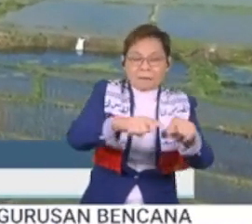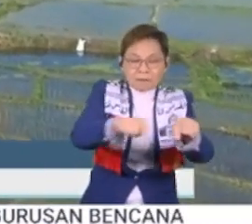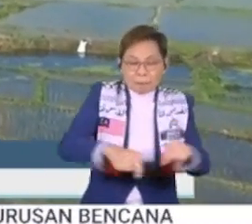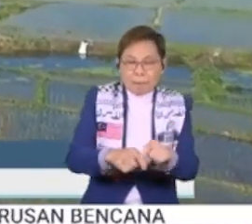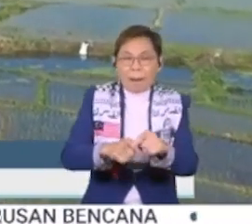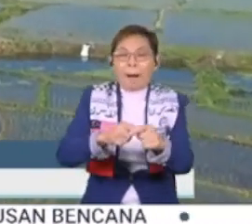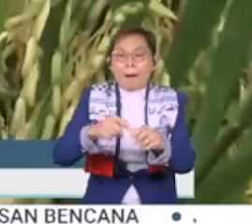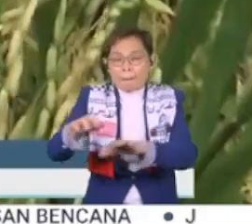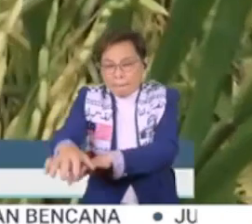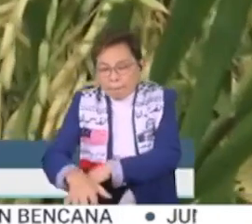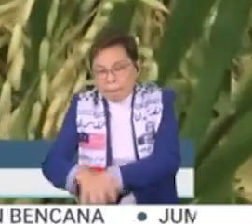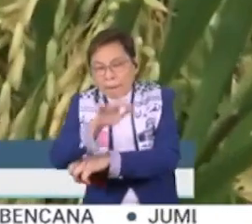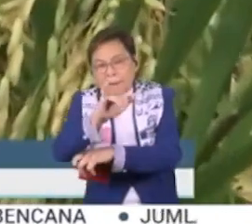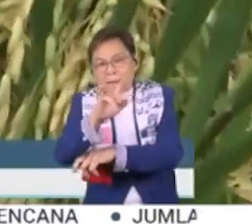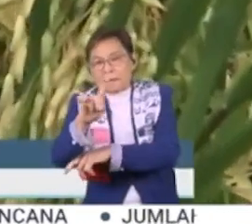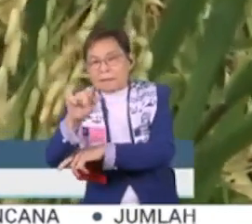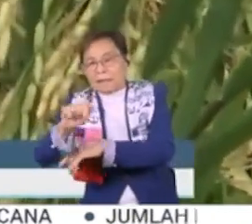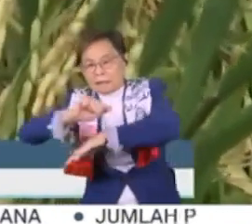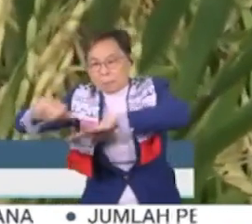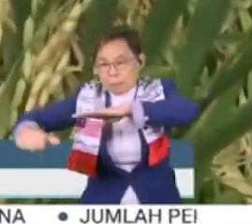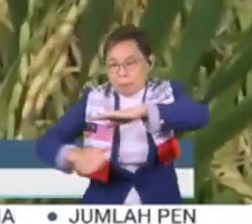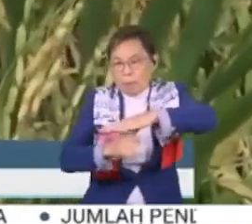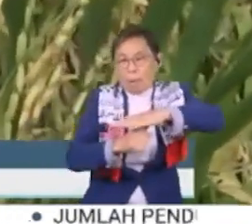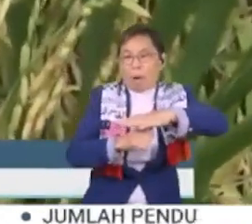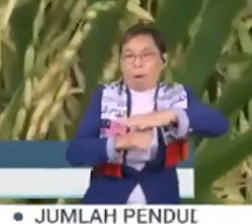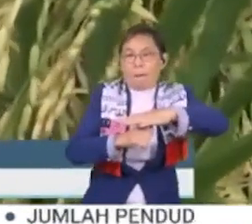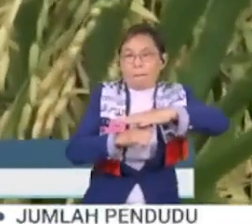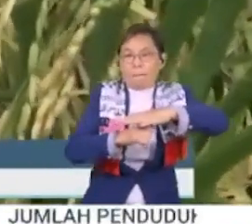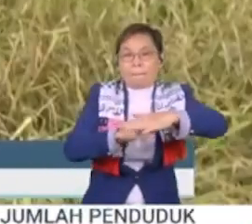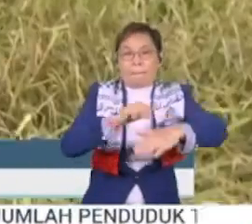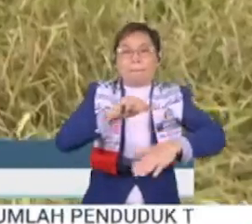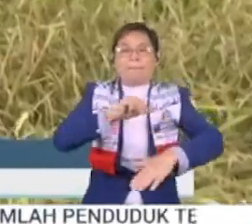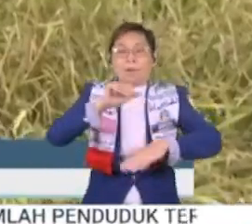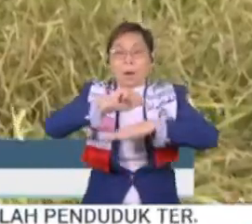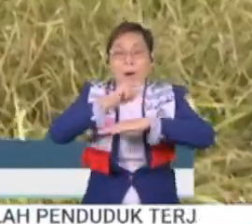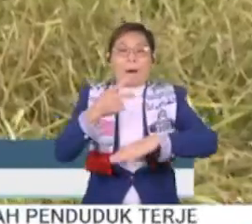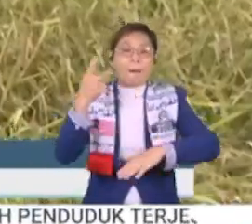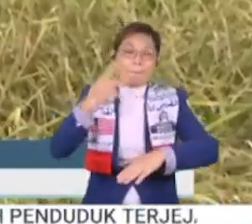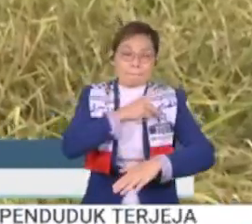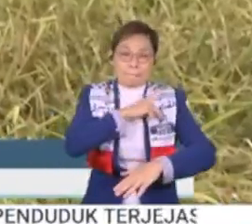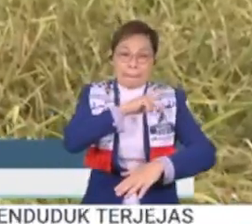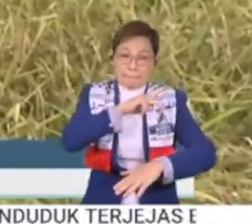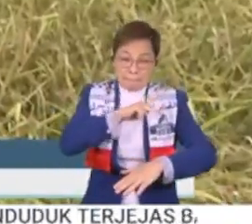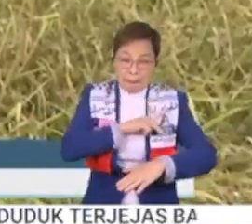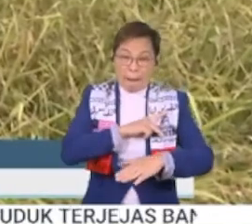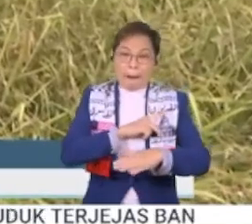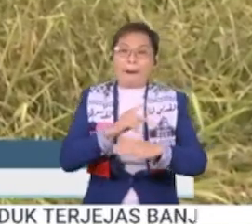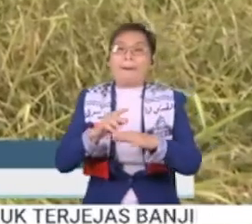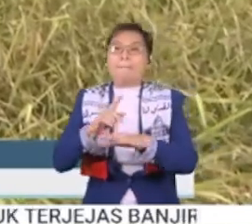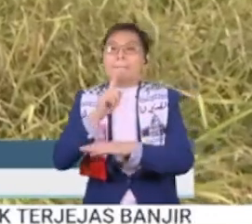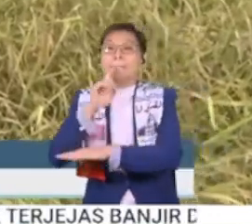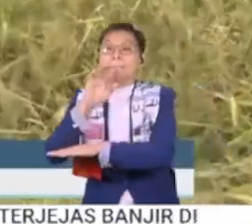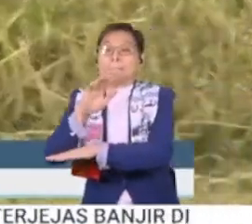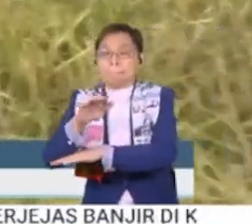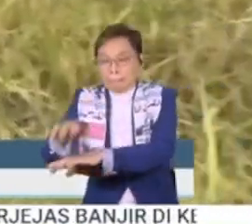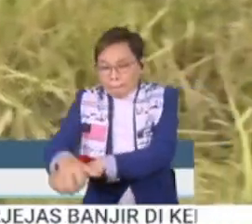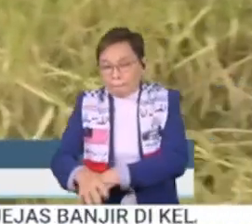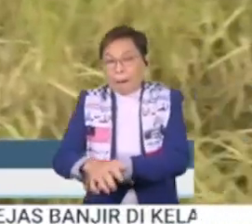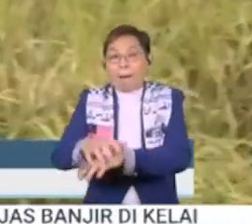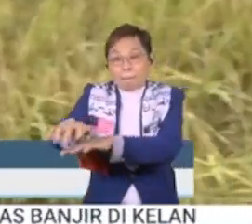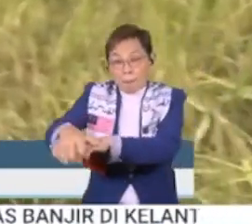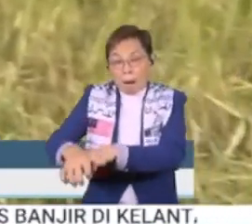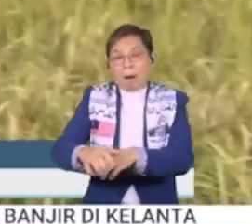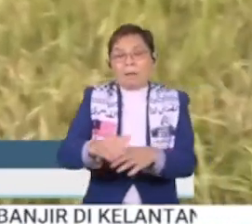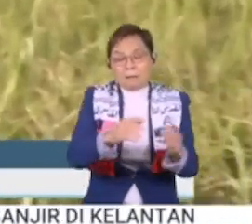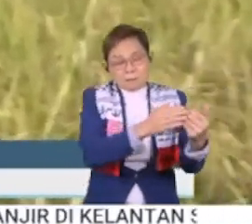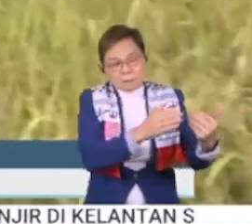bersepadu iada di bawah Kementerian Pertanian dan keterjaminan makanan menerusi program-program yang diluluskan sepanjang